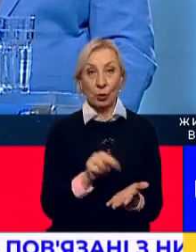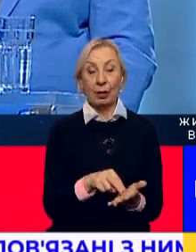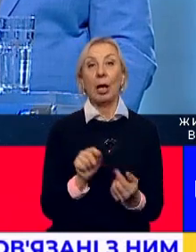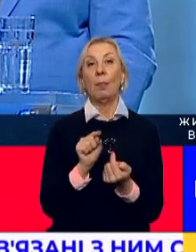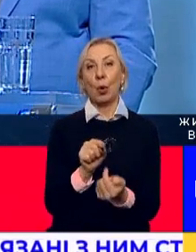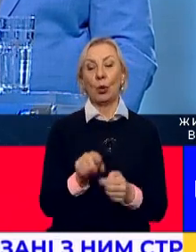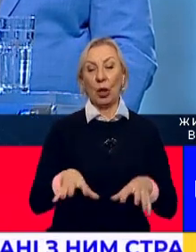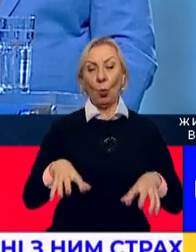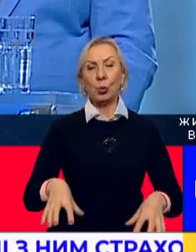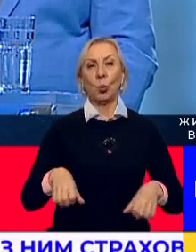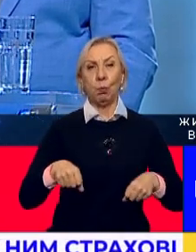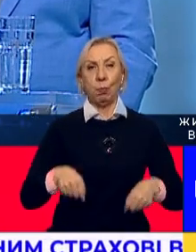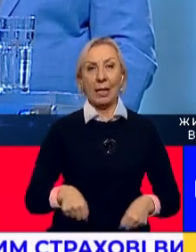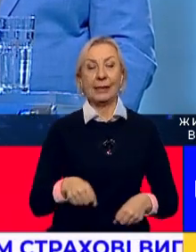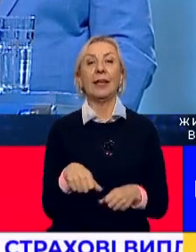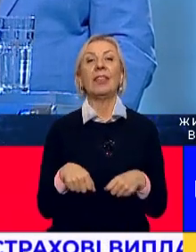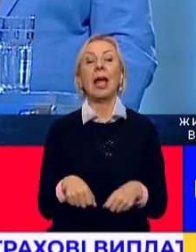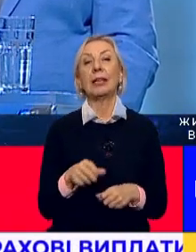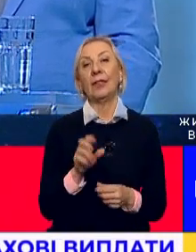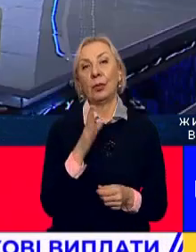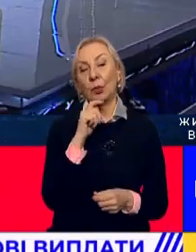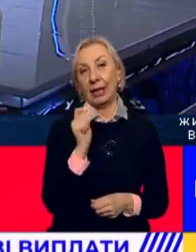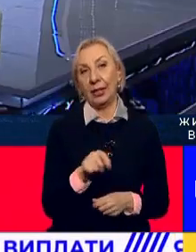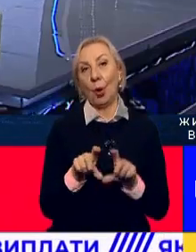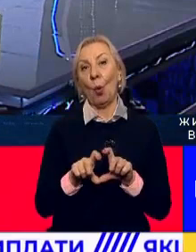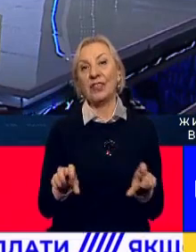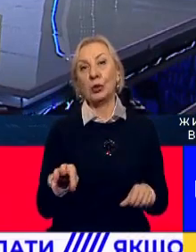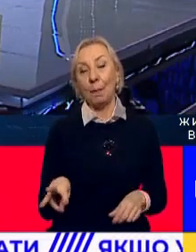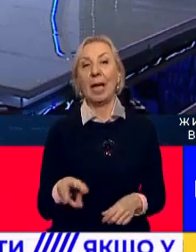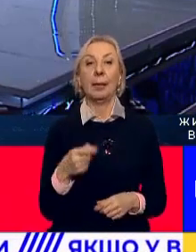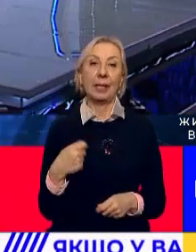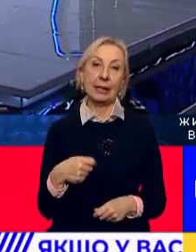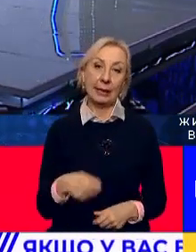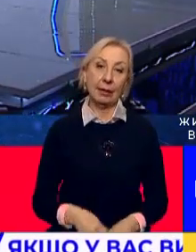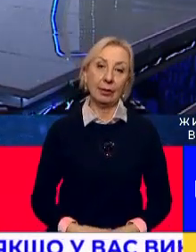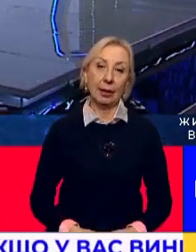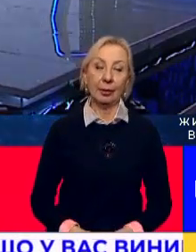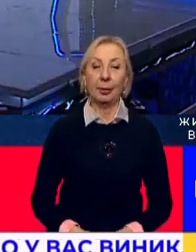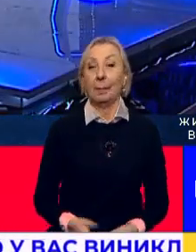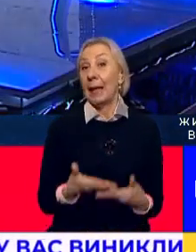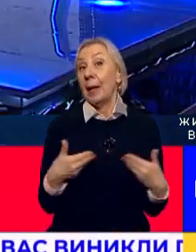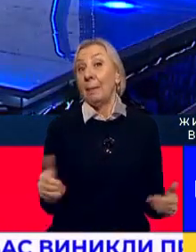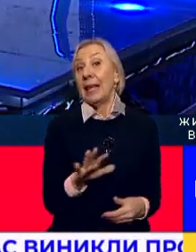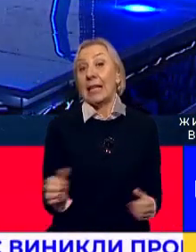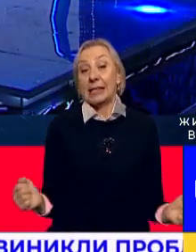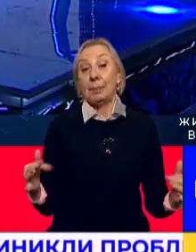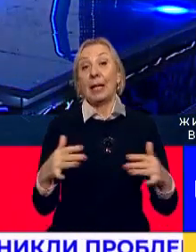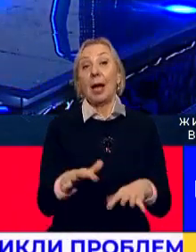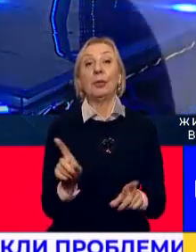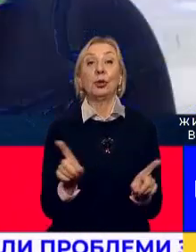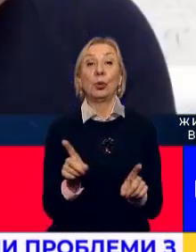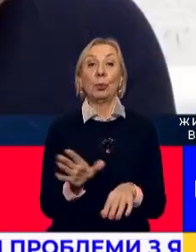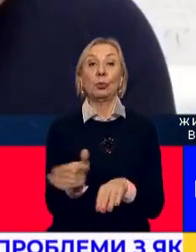проти узурпації влади в Україні офісом президента. Ми ж не збираємо акцію для